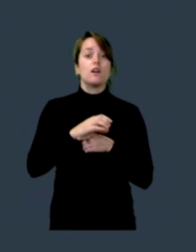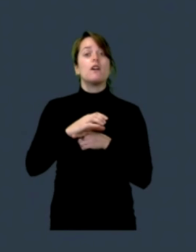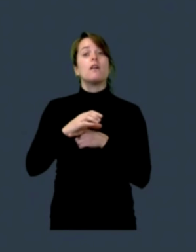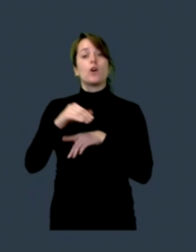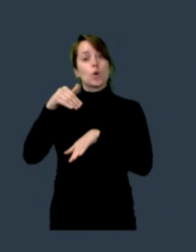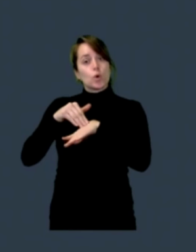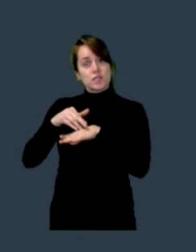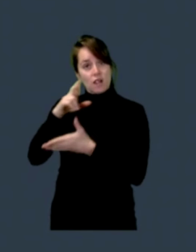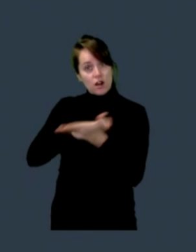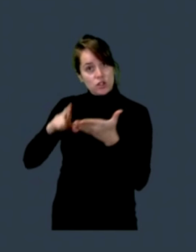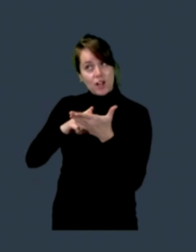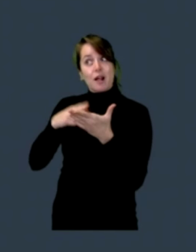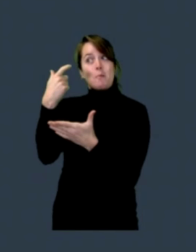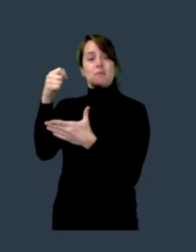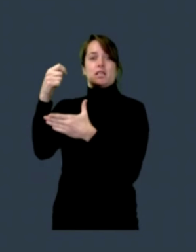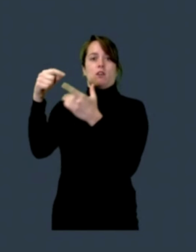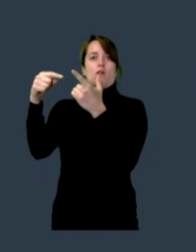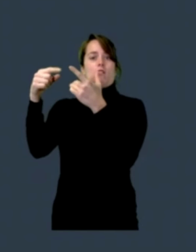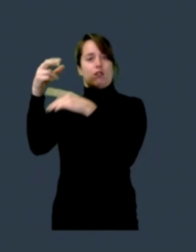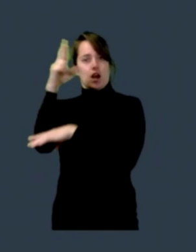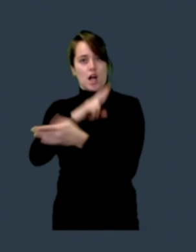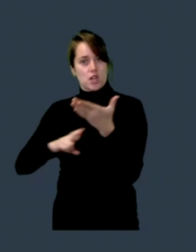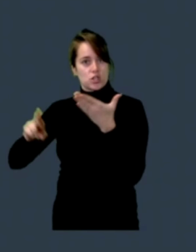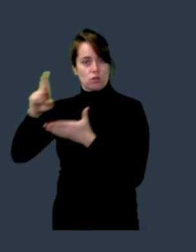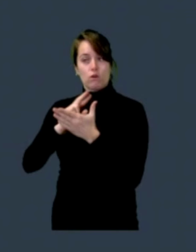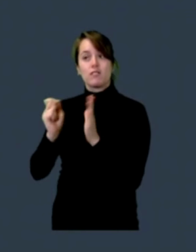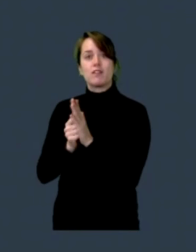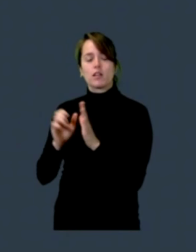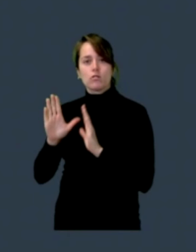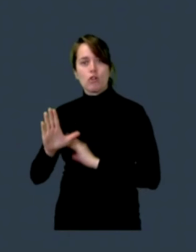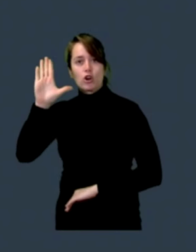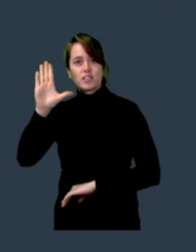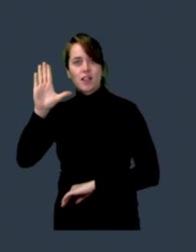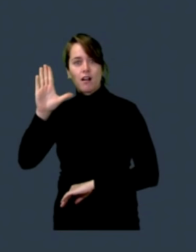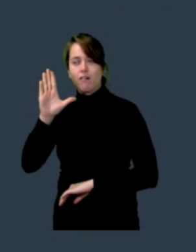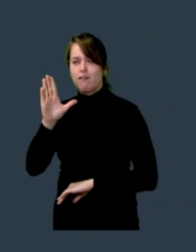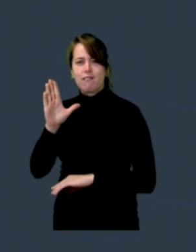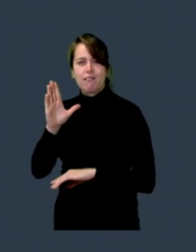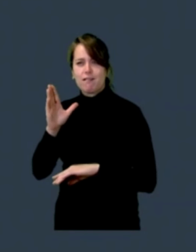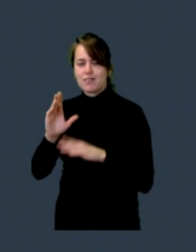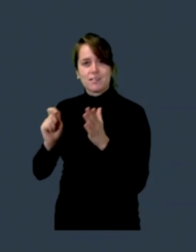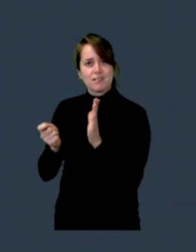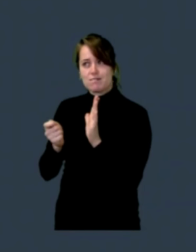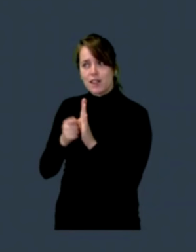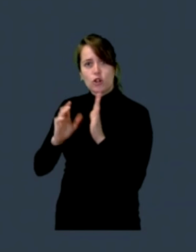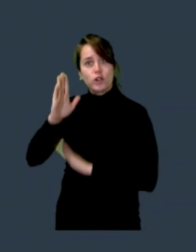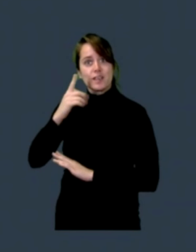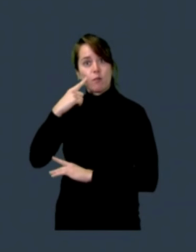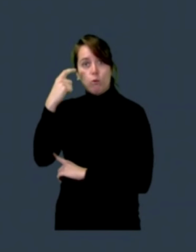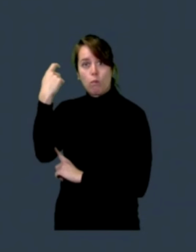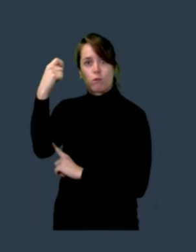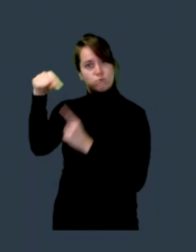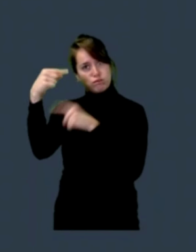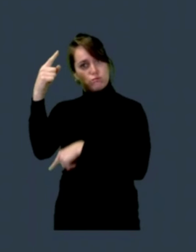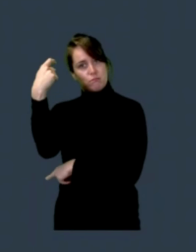Celui qui, lorsqu'il annonce sa candidature à l'élection présidentielle, le fait depuis l'hôtel de ville de Chamalières, cher